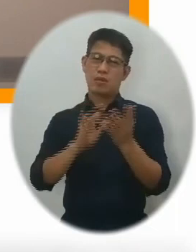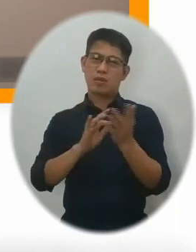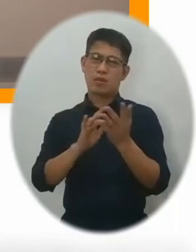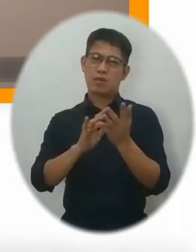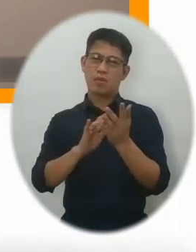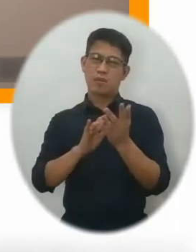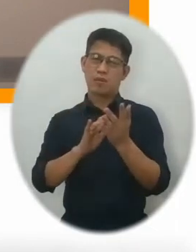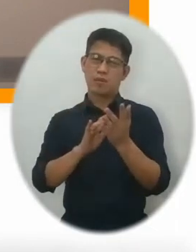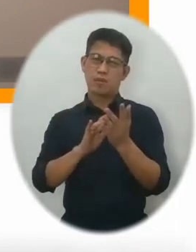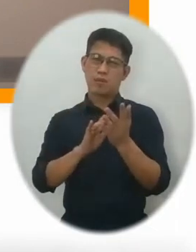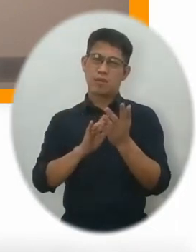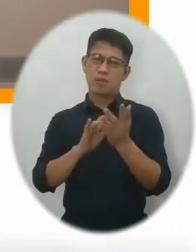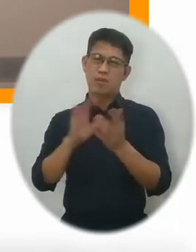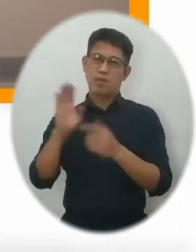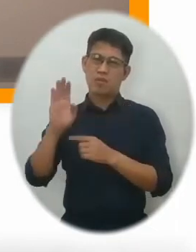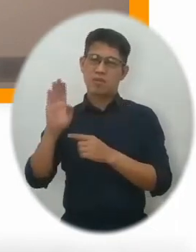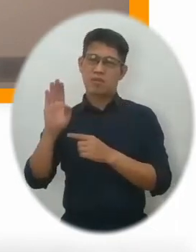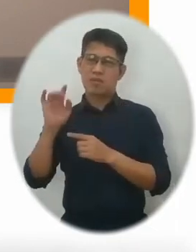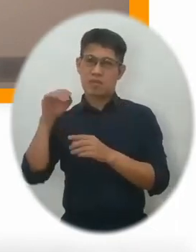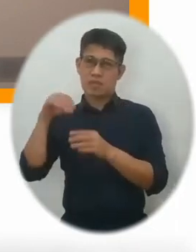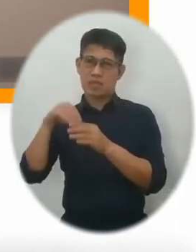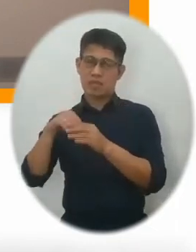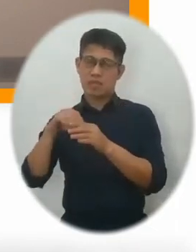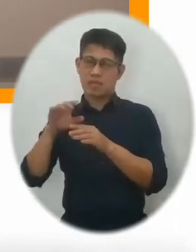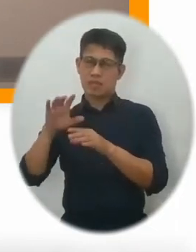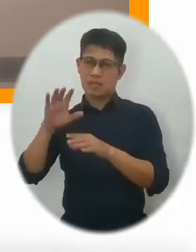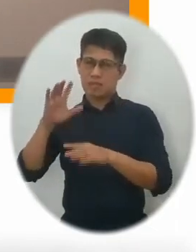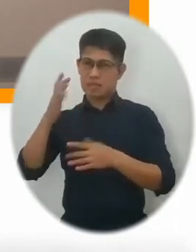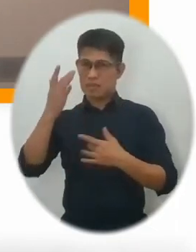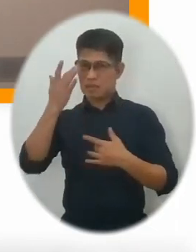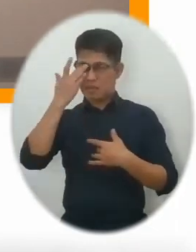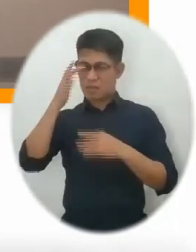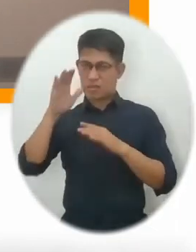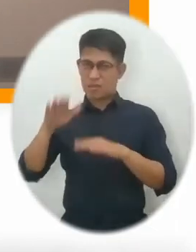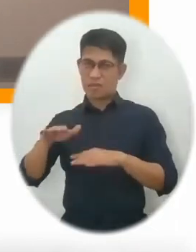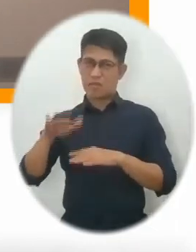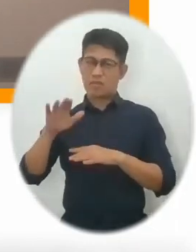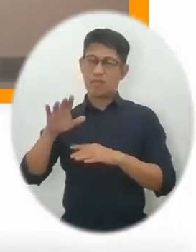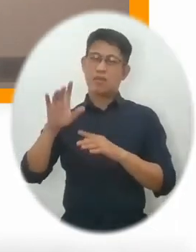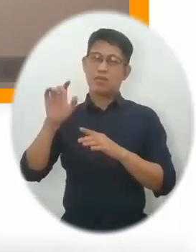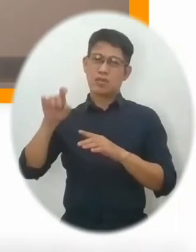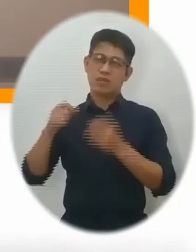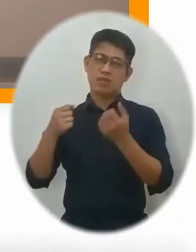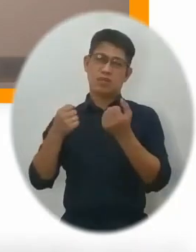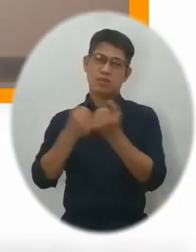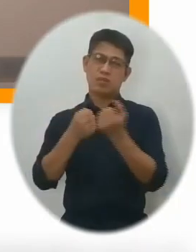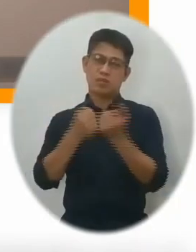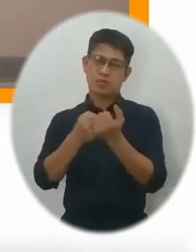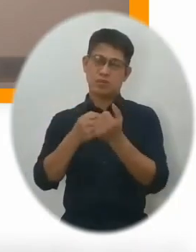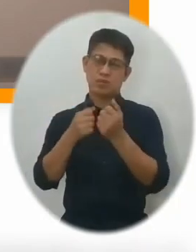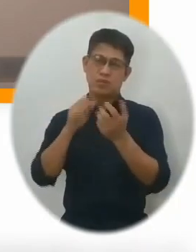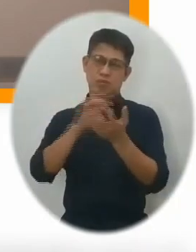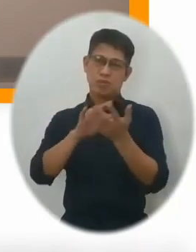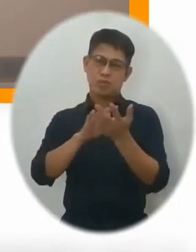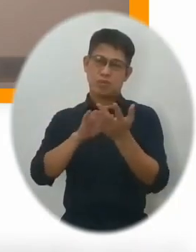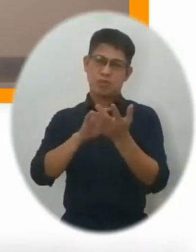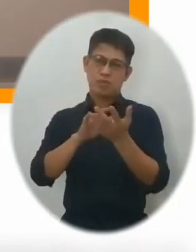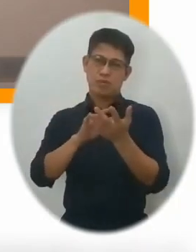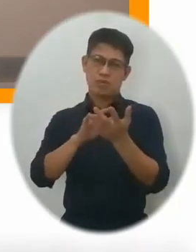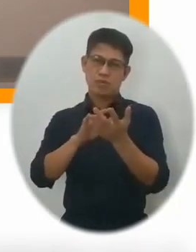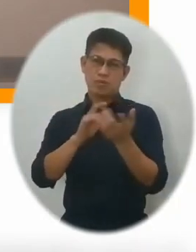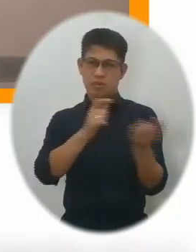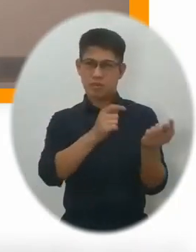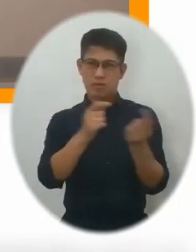At walang gamot para mawala ang beta thalassemia sa isang bata, kundi ang pang-suportang